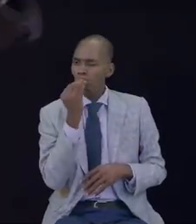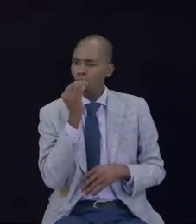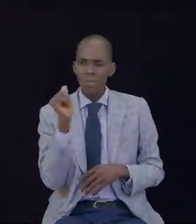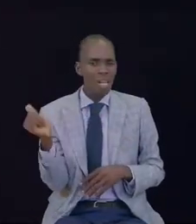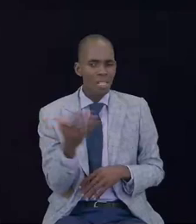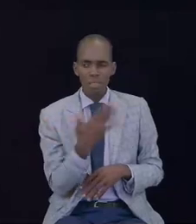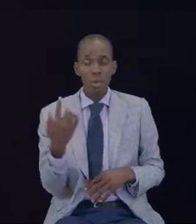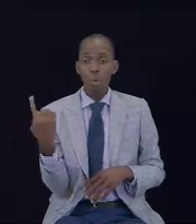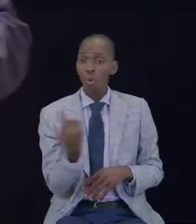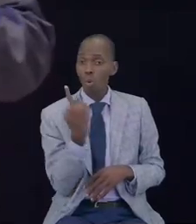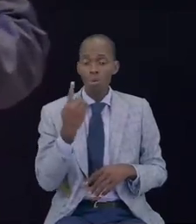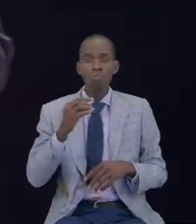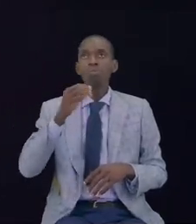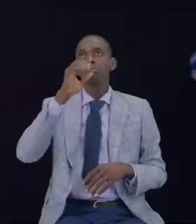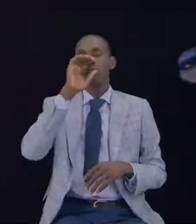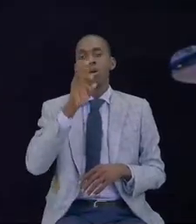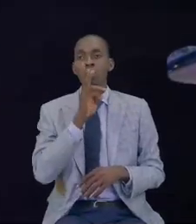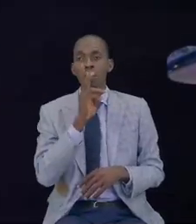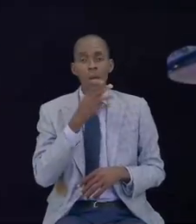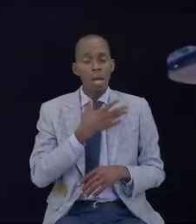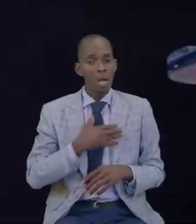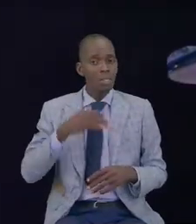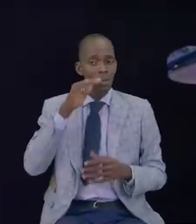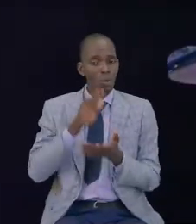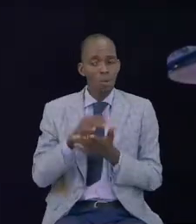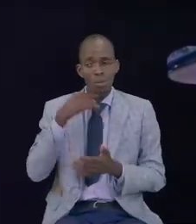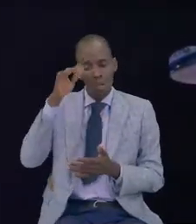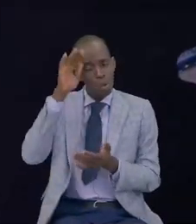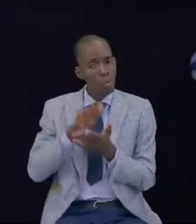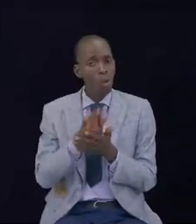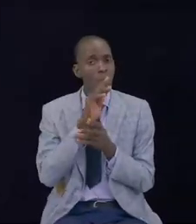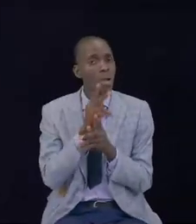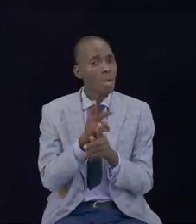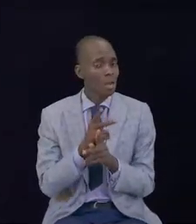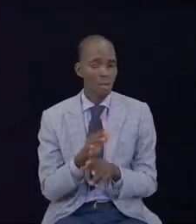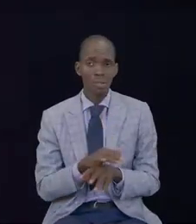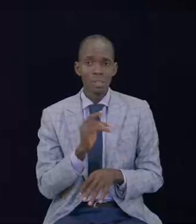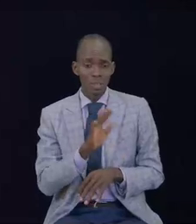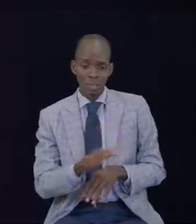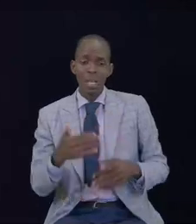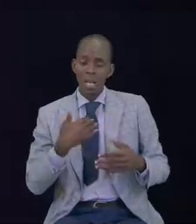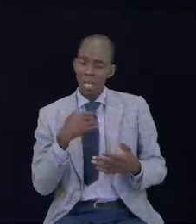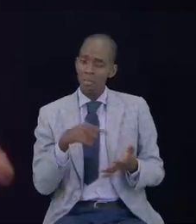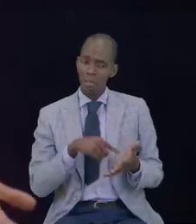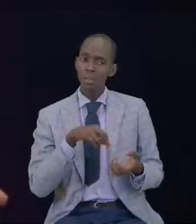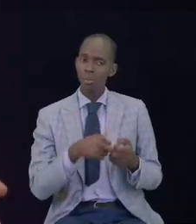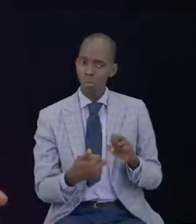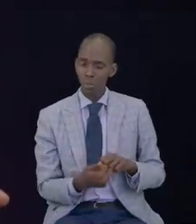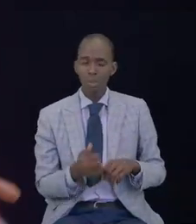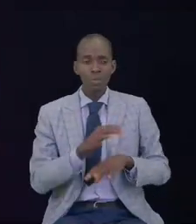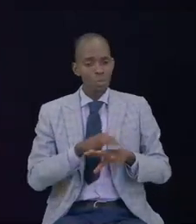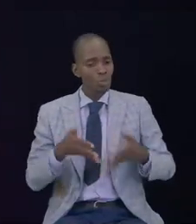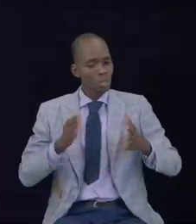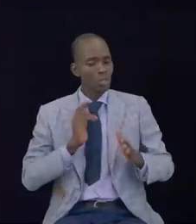Je vais boire seulement l'eau. La femme dit, ah, mon mari, fais attention, hein, les enfants ont telle situation. Ah, faut pas qu'on nous tuions, hein,